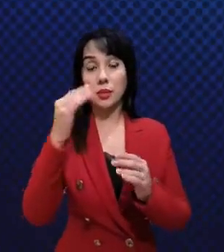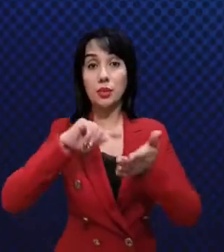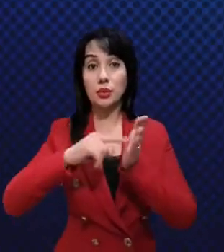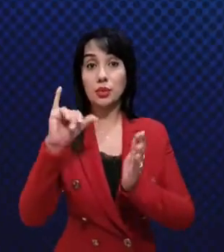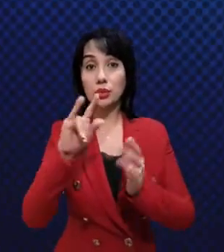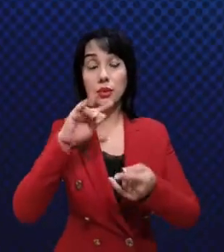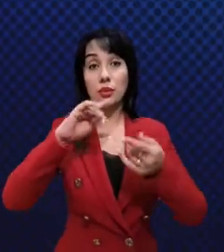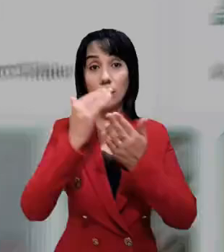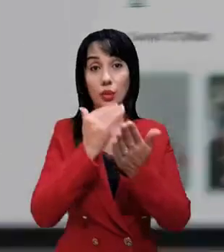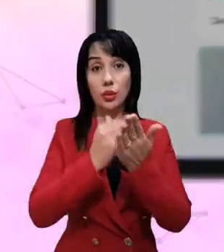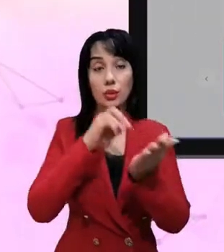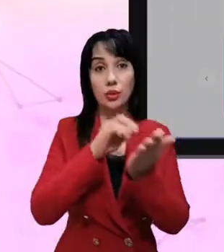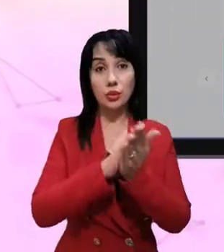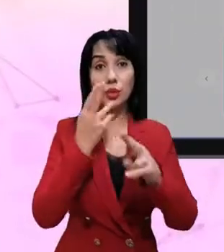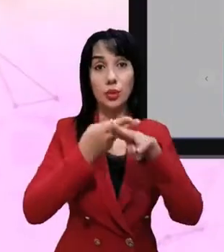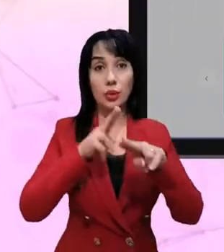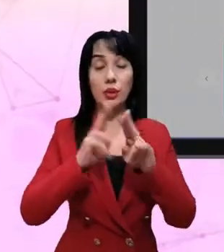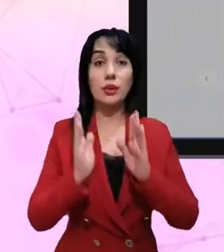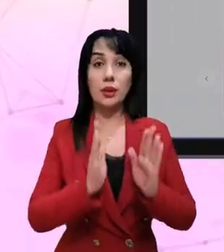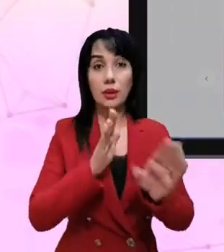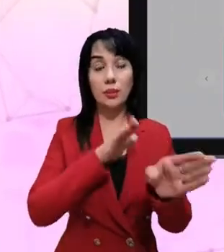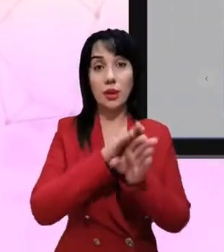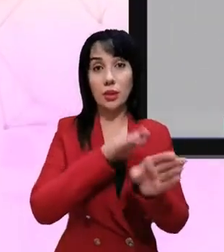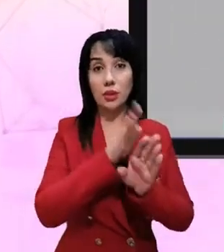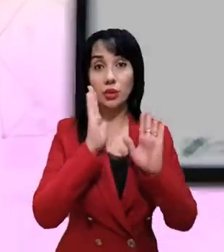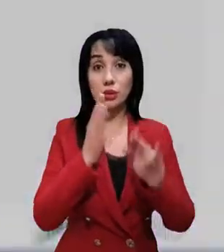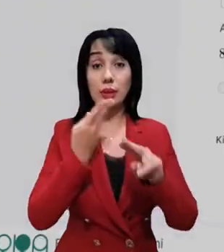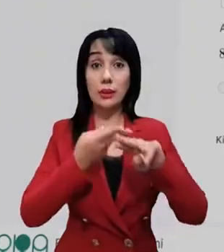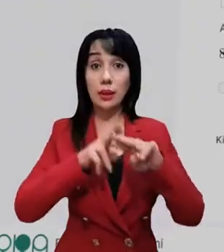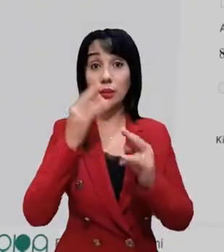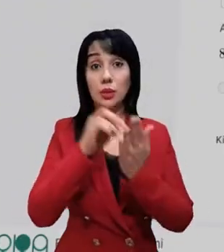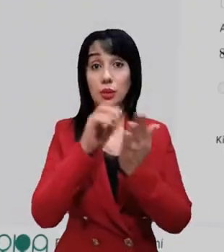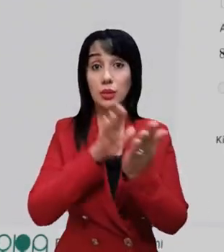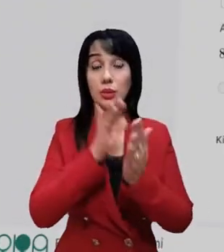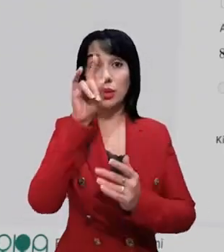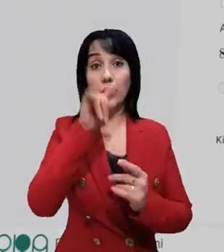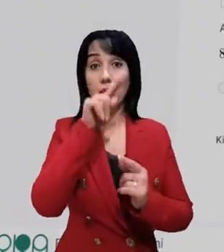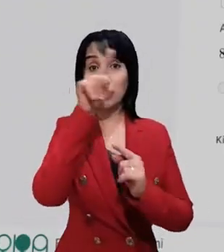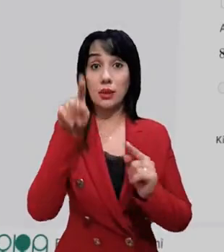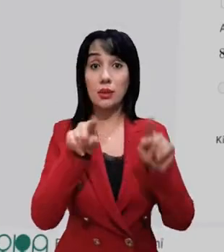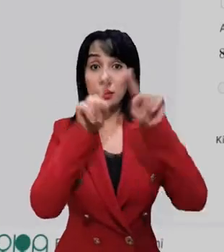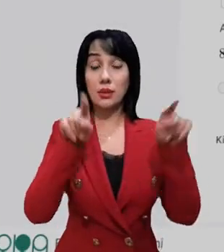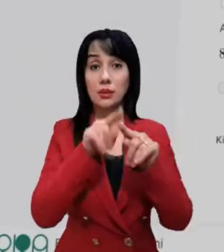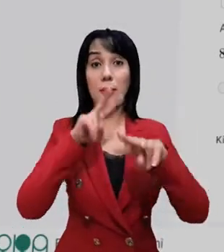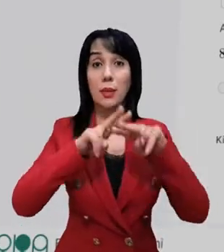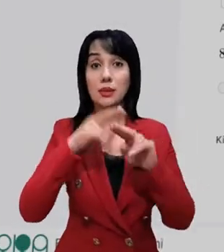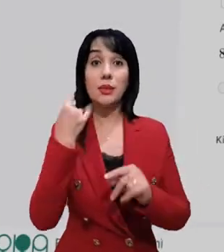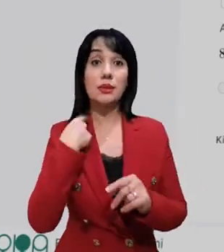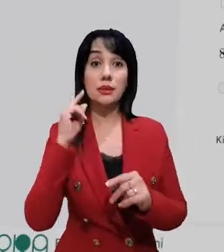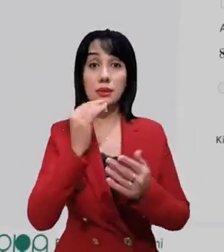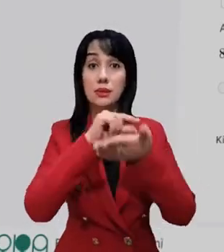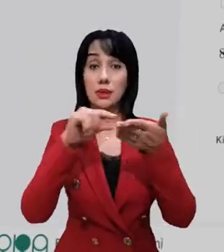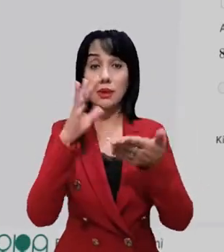my.uzbmb.uz sayti orqali ro'yxatdan o'tish quyidagi tartibda amalga oshiriladi. Dastlab ro'yxatdan o'tish oynasiga abituriyentning